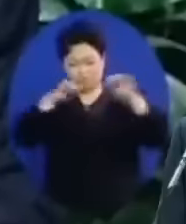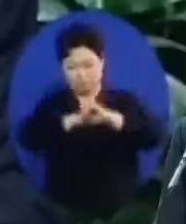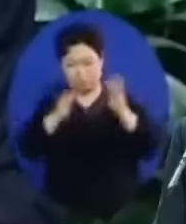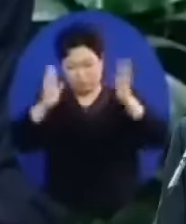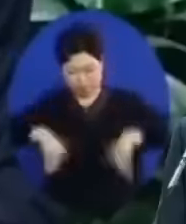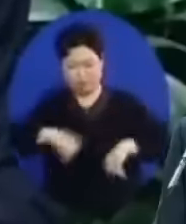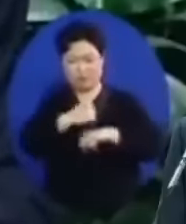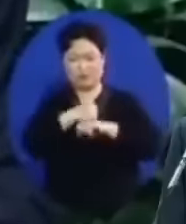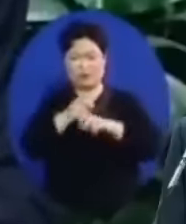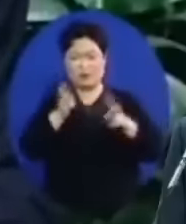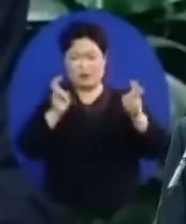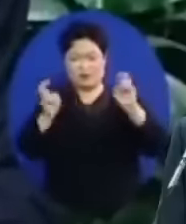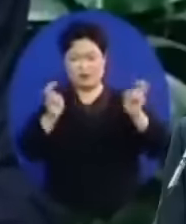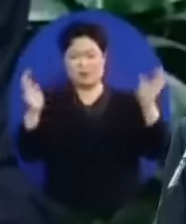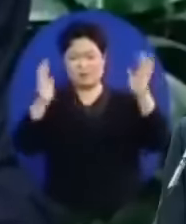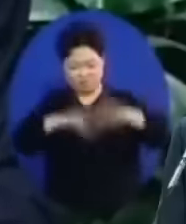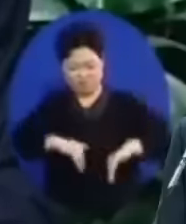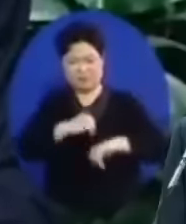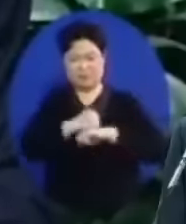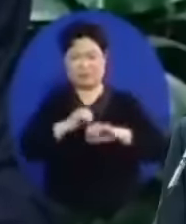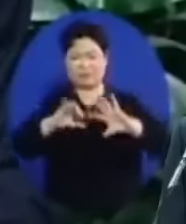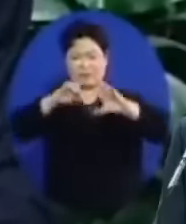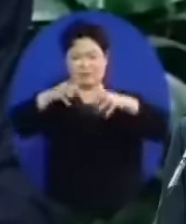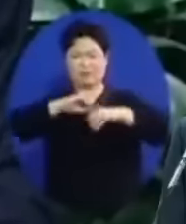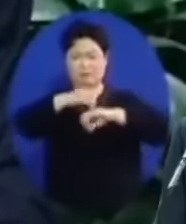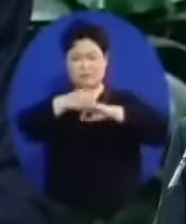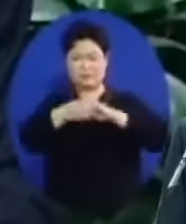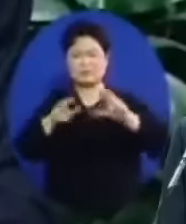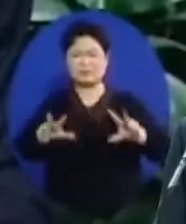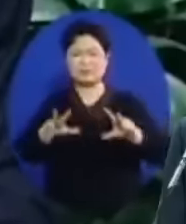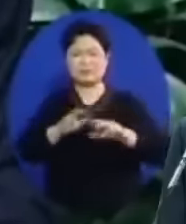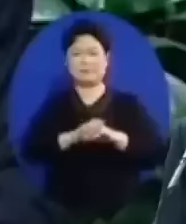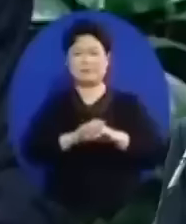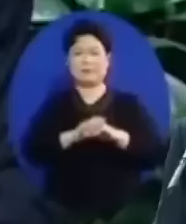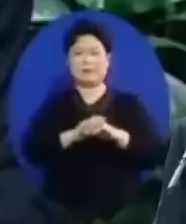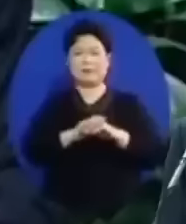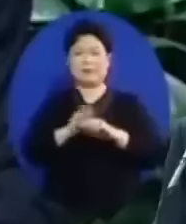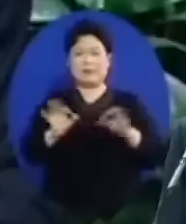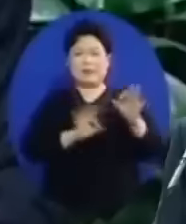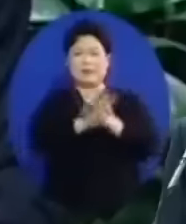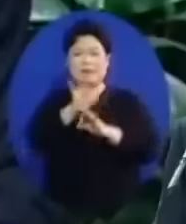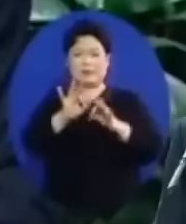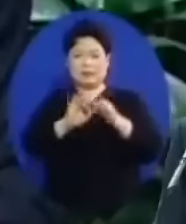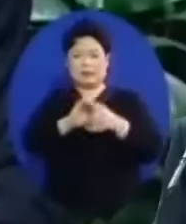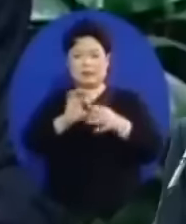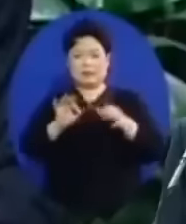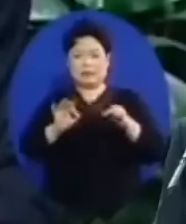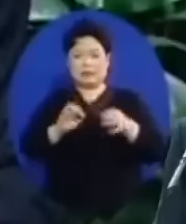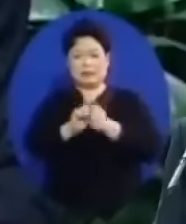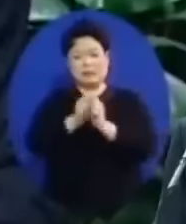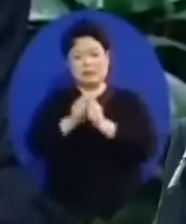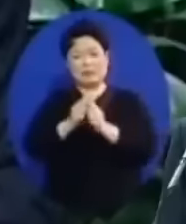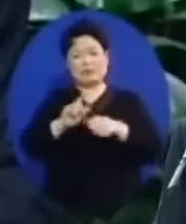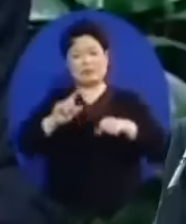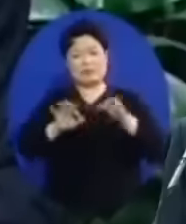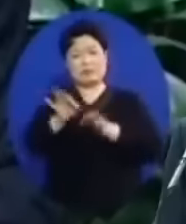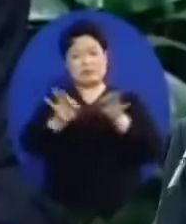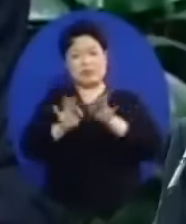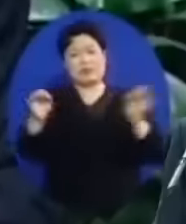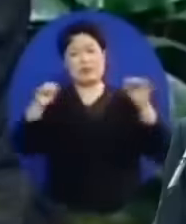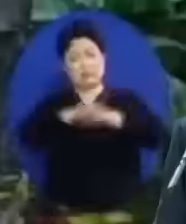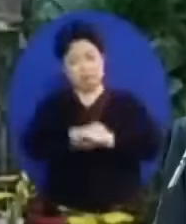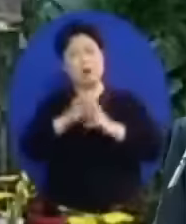무너지고 기업이 무너지기 시작한 것이 온 세계로 미쳐서 오늘 세계 금융시장이 연쇄적으로 파산되고 있는